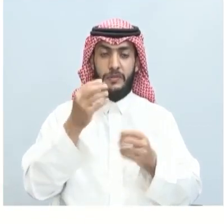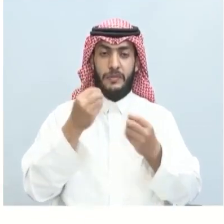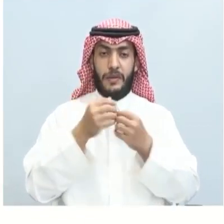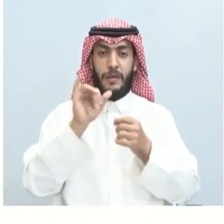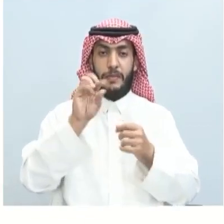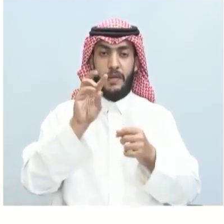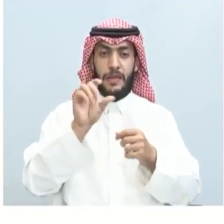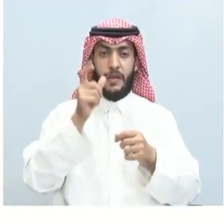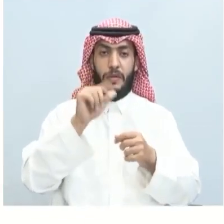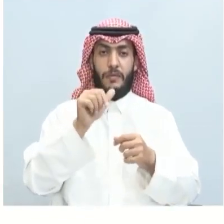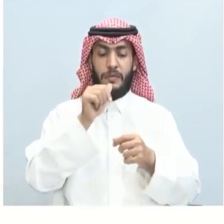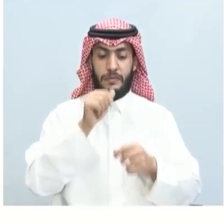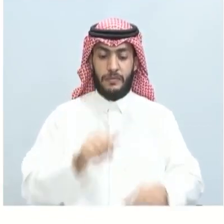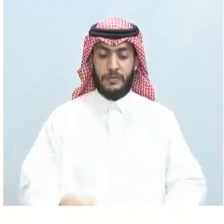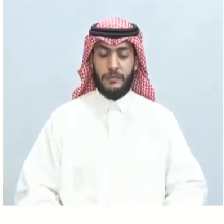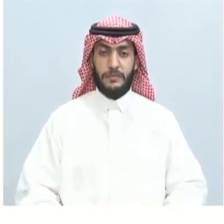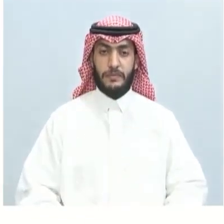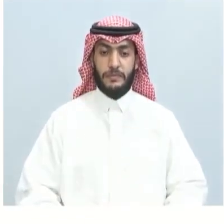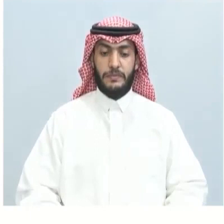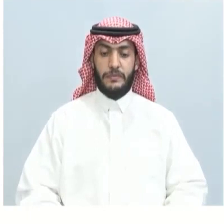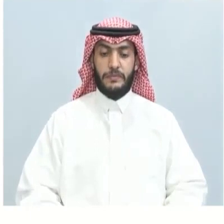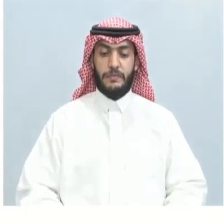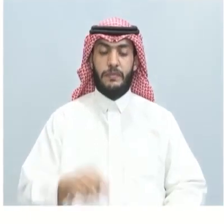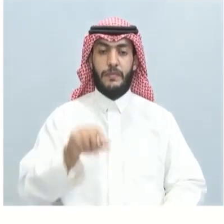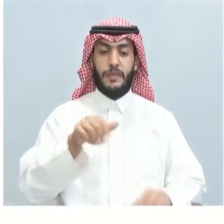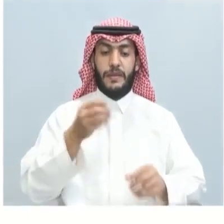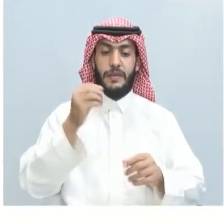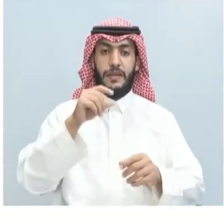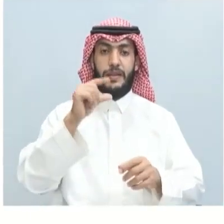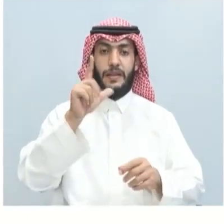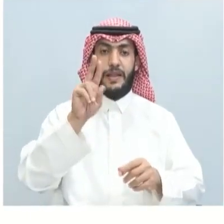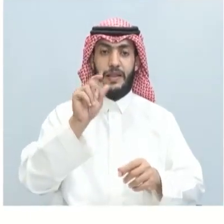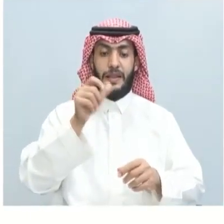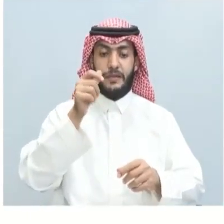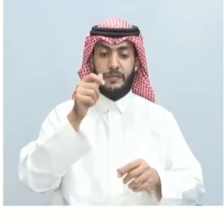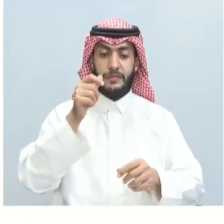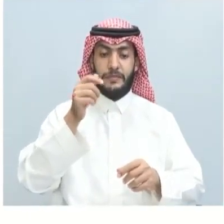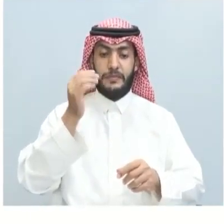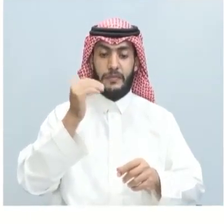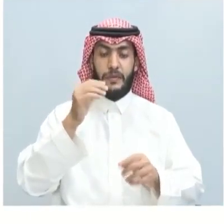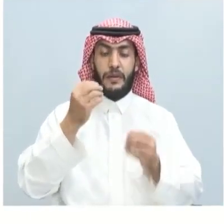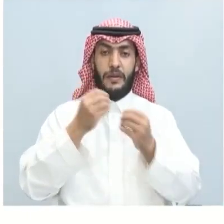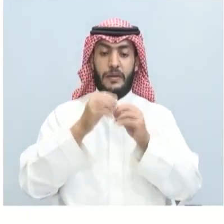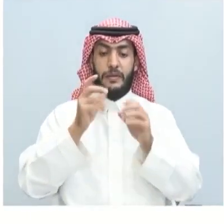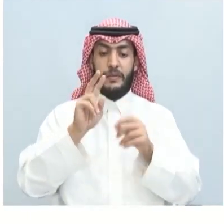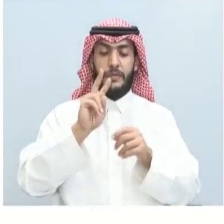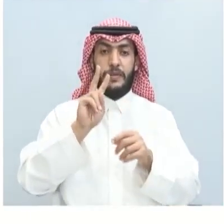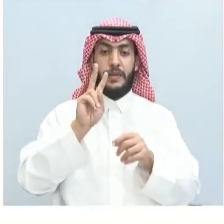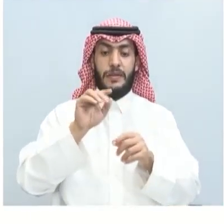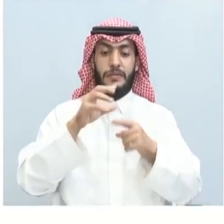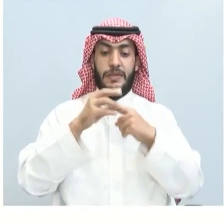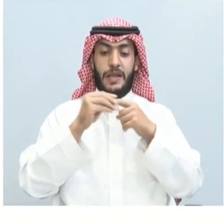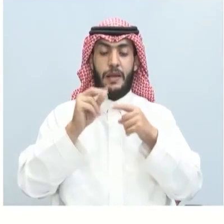الميثان والماء لكن اليوم سندخل الدلتا اتش نوت وهي حراره التكوين سيكون لدي